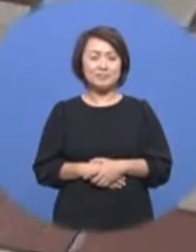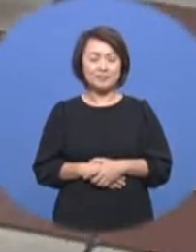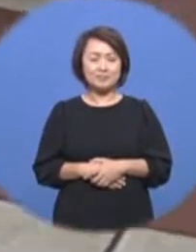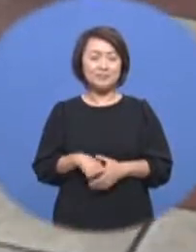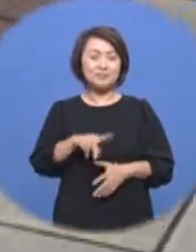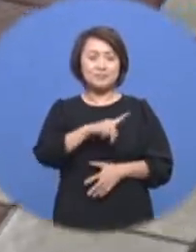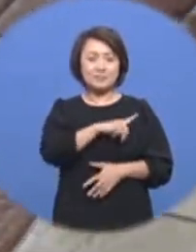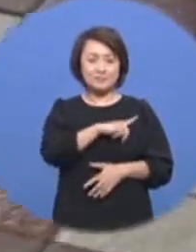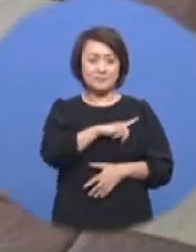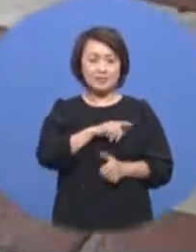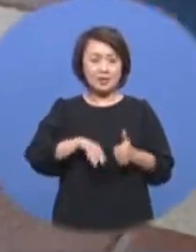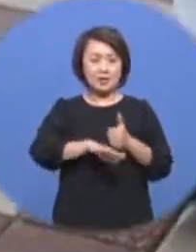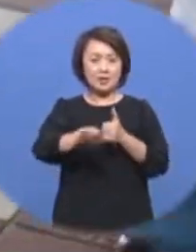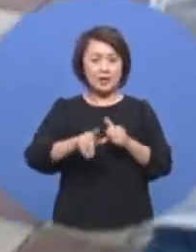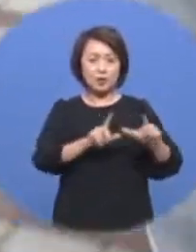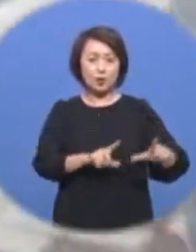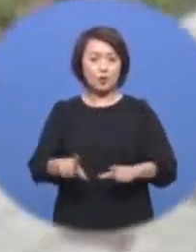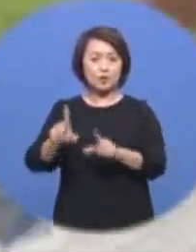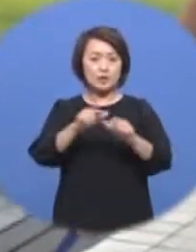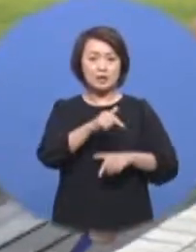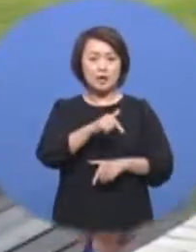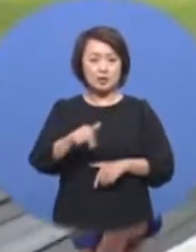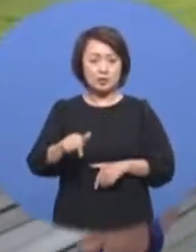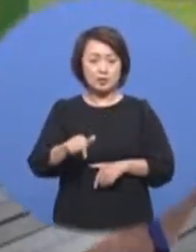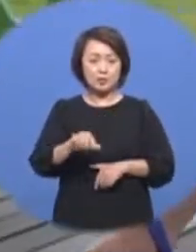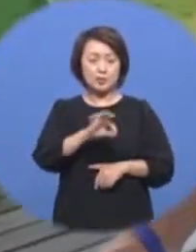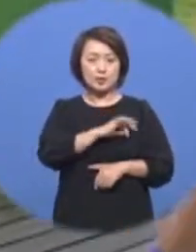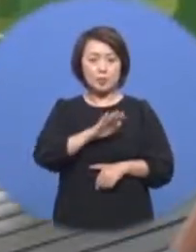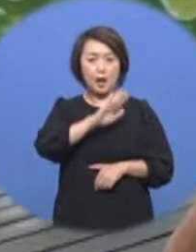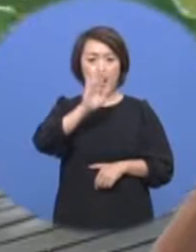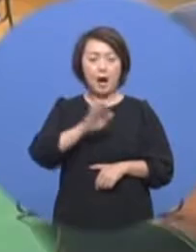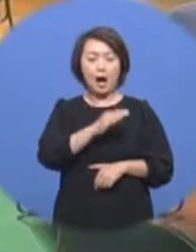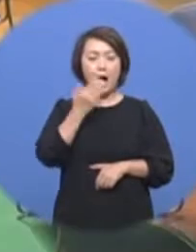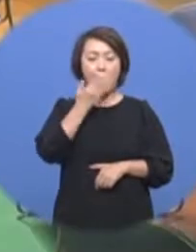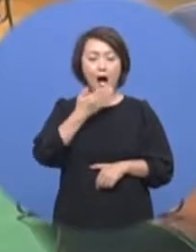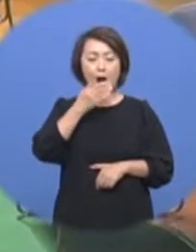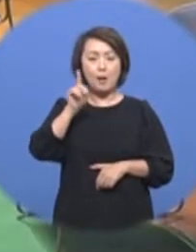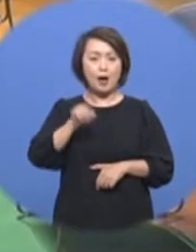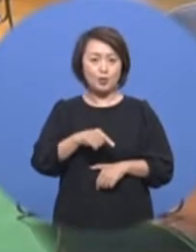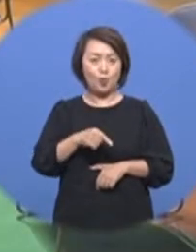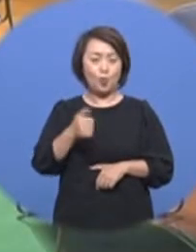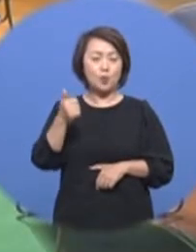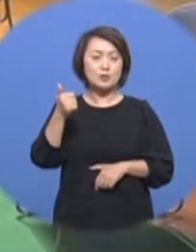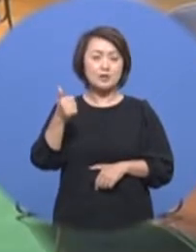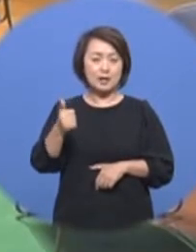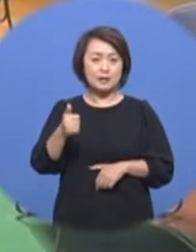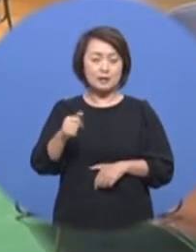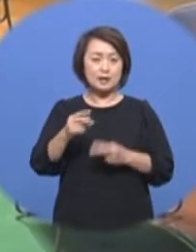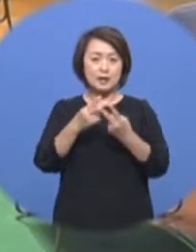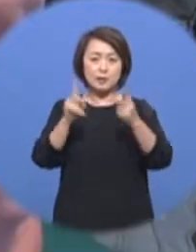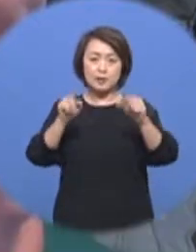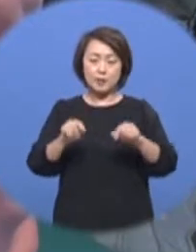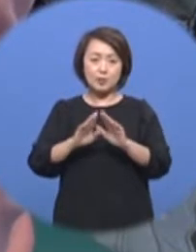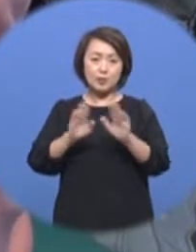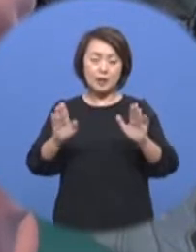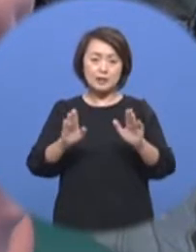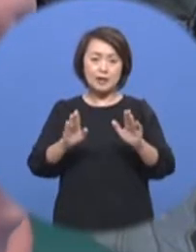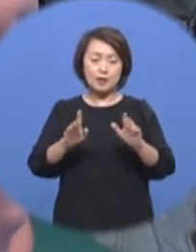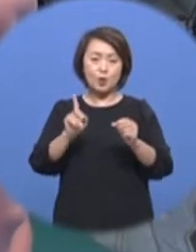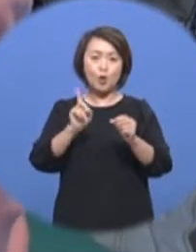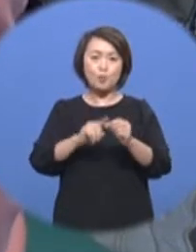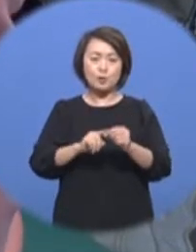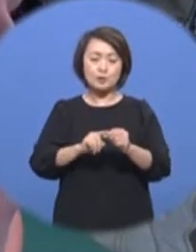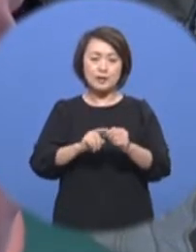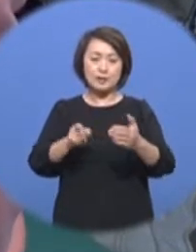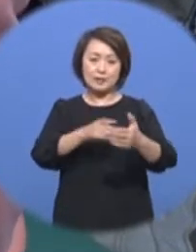まずは環境生活部の天野食品安全参事にワウフェスタ開催の目的や概要について聞